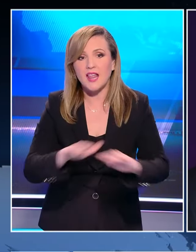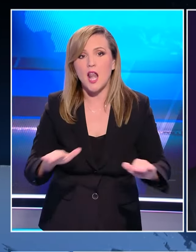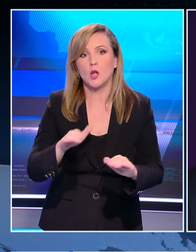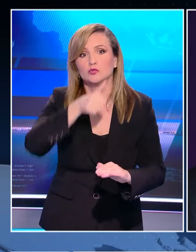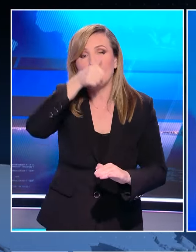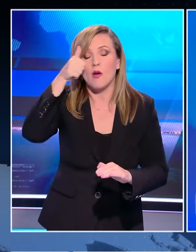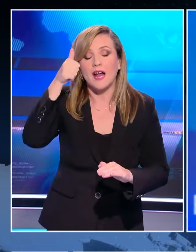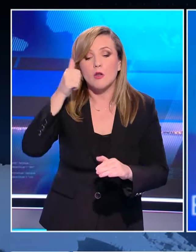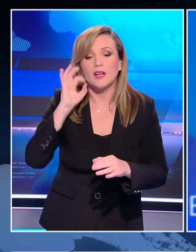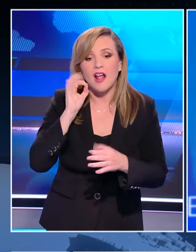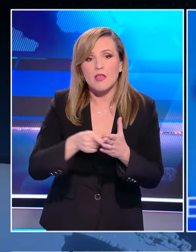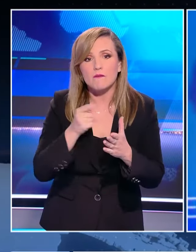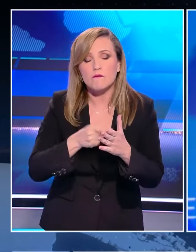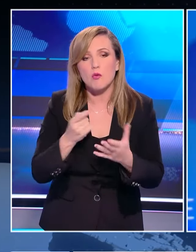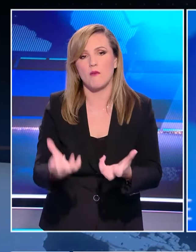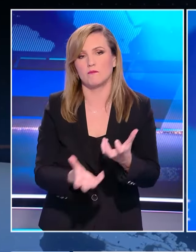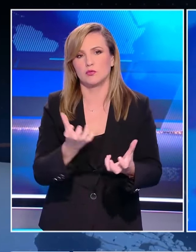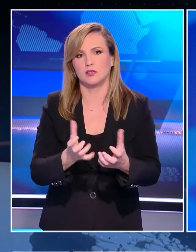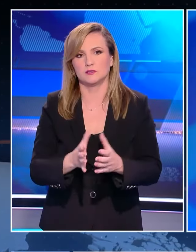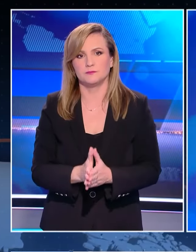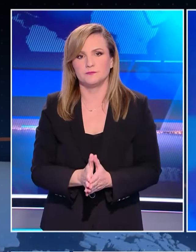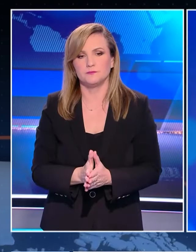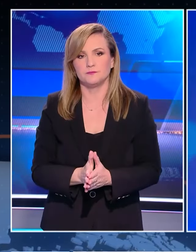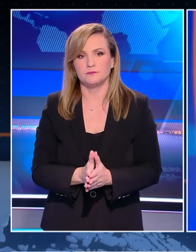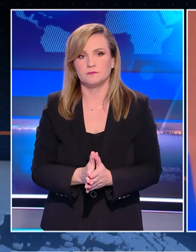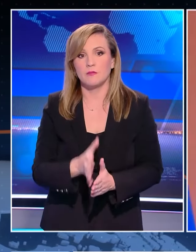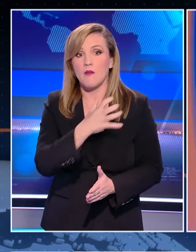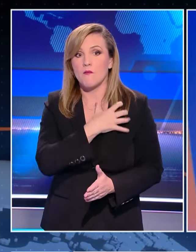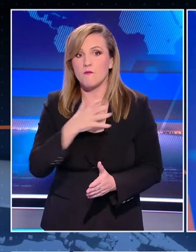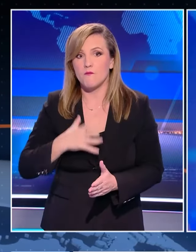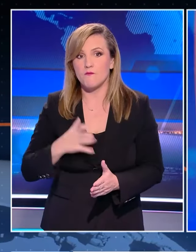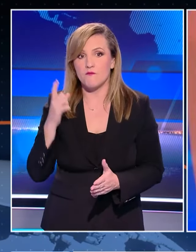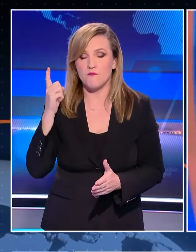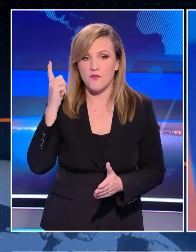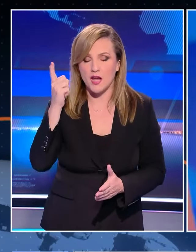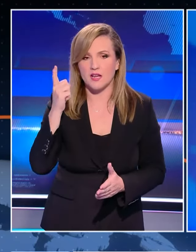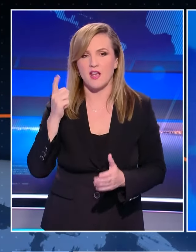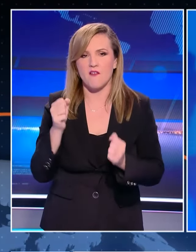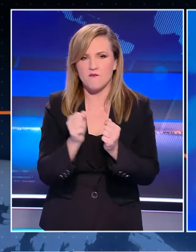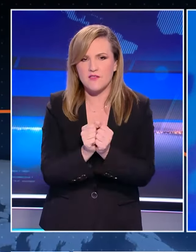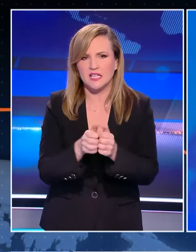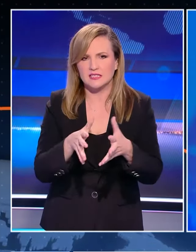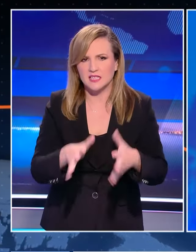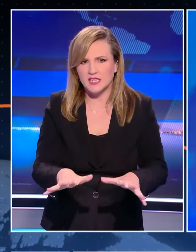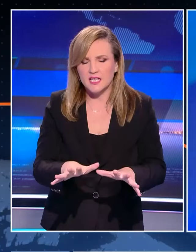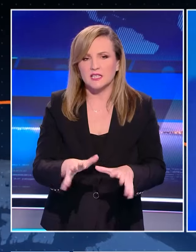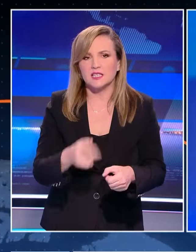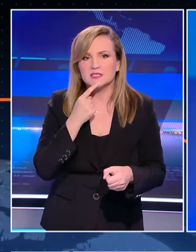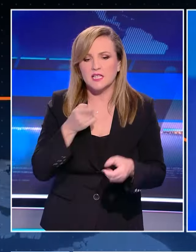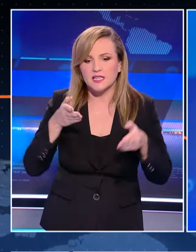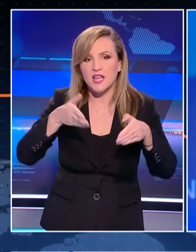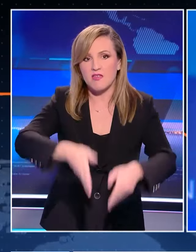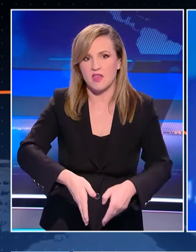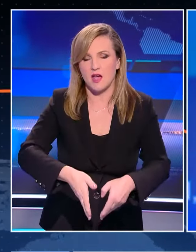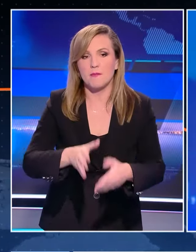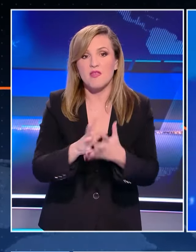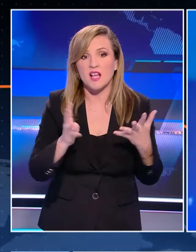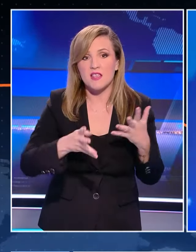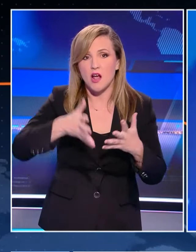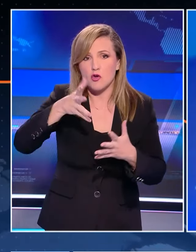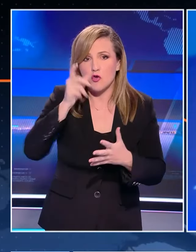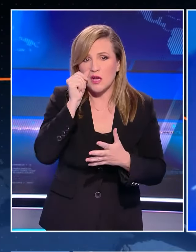καλοκαίρι. Στη Βέρεια, γονείς, συγγενείς και φίλοι είπαν το τελευταίο αντίο στον 19χρονο που σκοτώθηκε